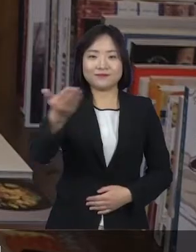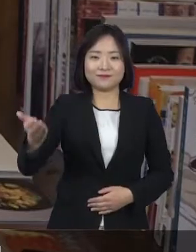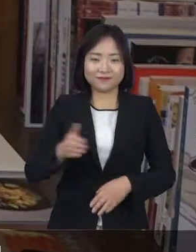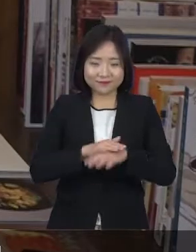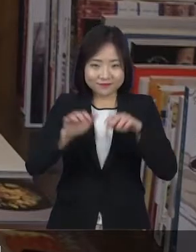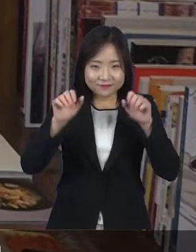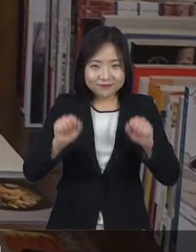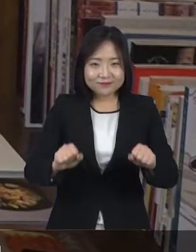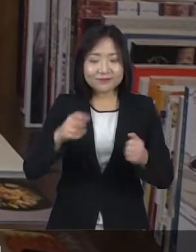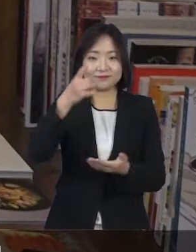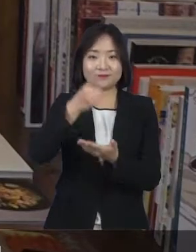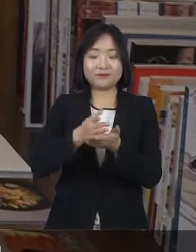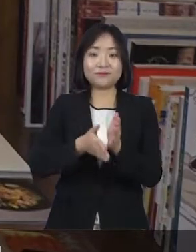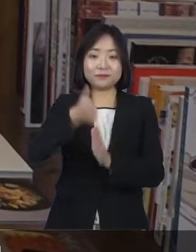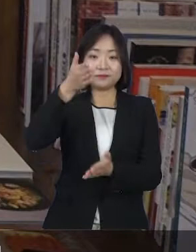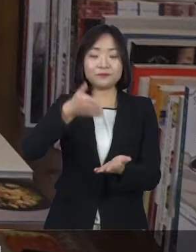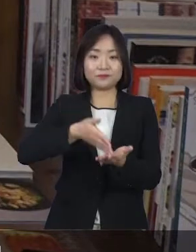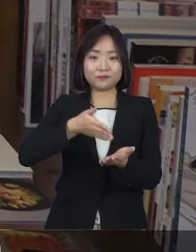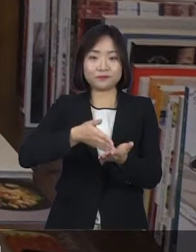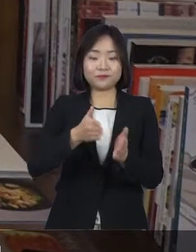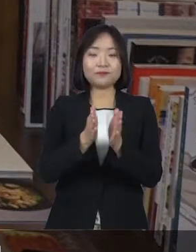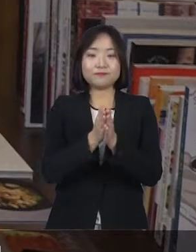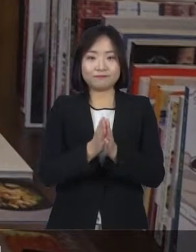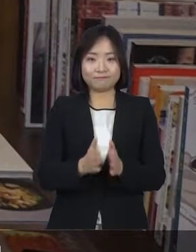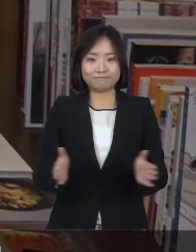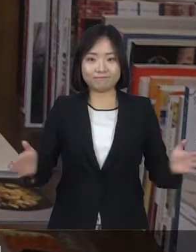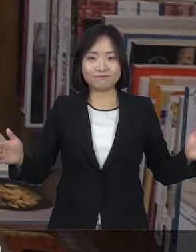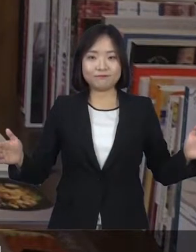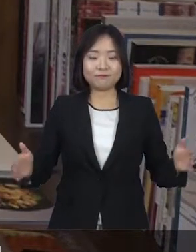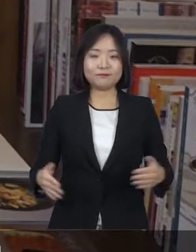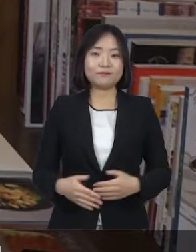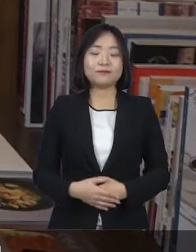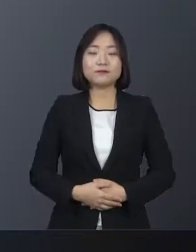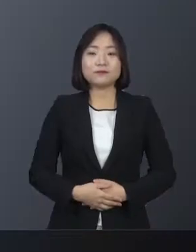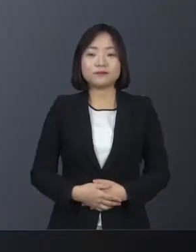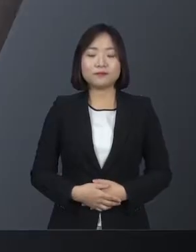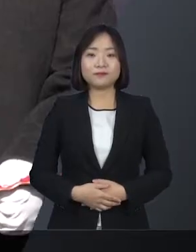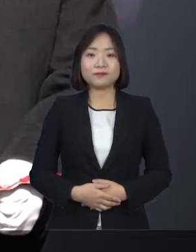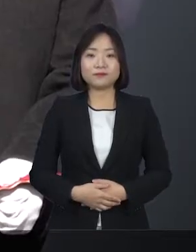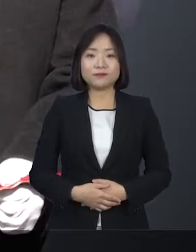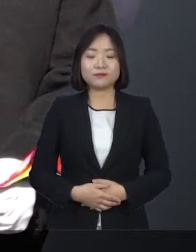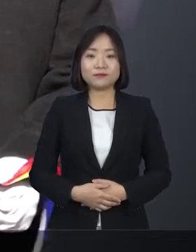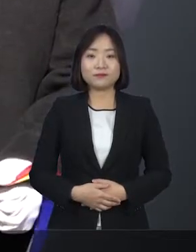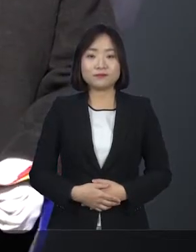시청자 여러분 안녕하십니까? 천안 뉴스입니다. 뉴스를 시작하겠습니다.